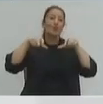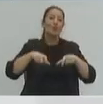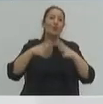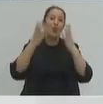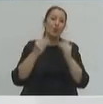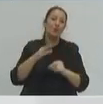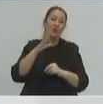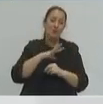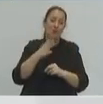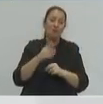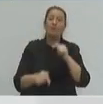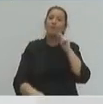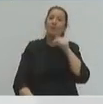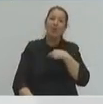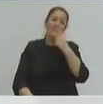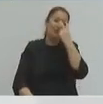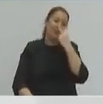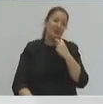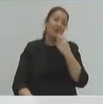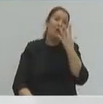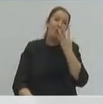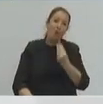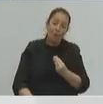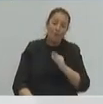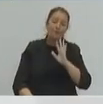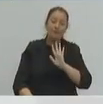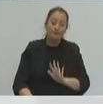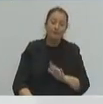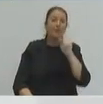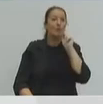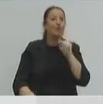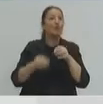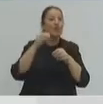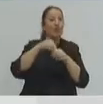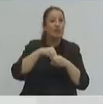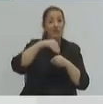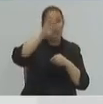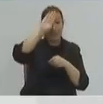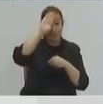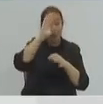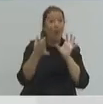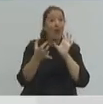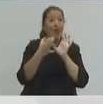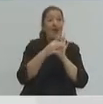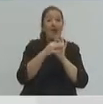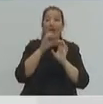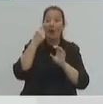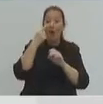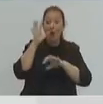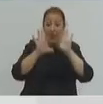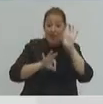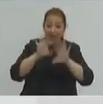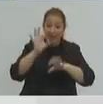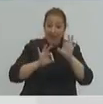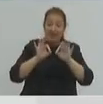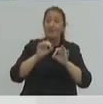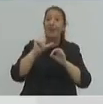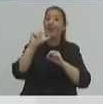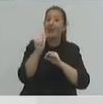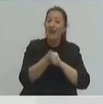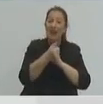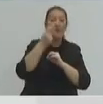kürsünün. Ona da özen gösteriyorum. Onun için İstanbul'la ilgili tespit, değerlendirme ve eleştirilerimi